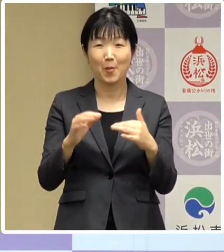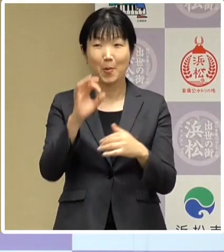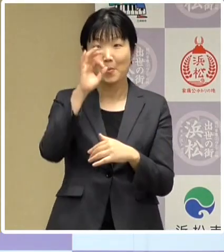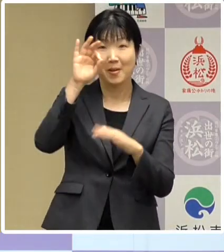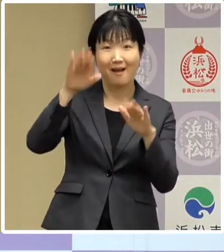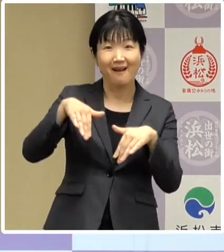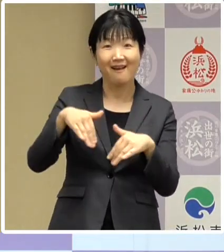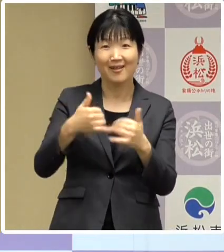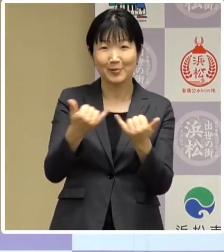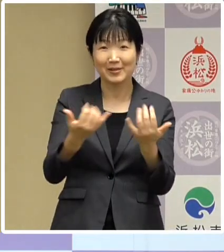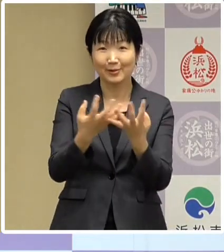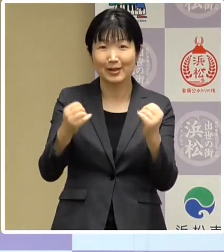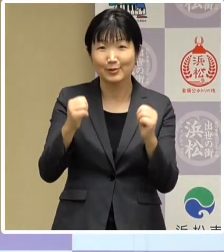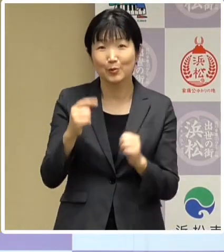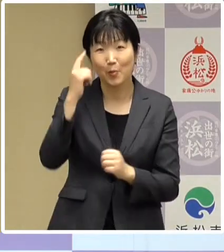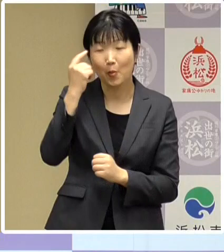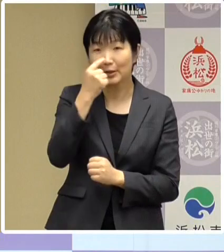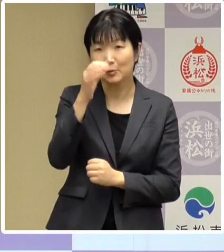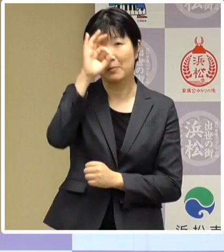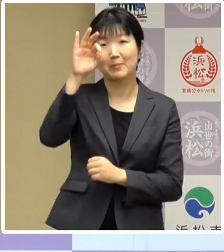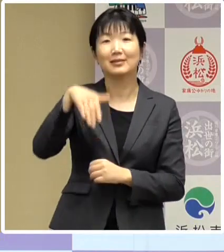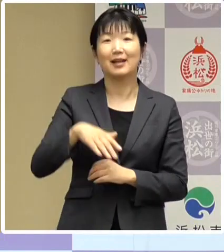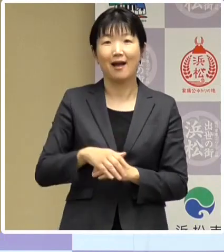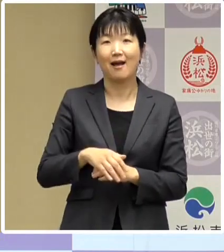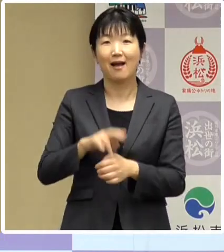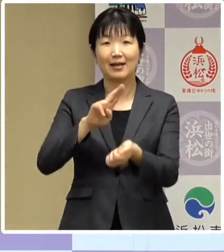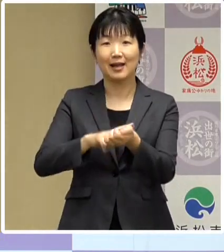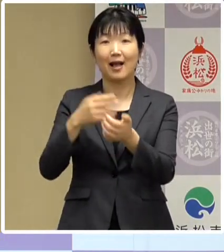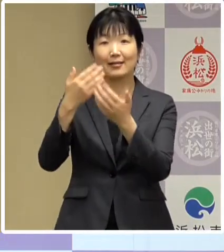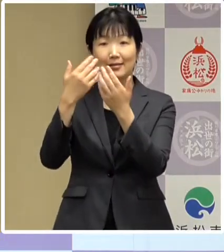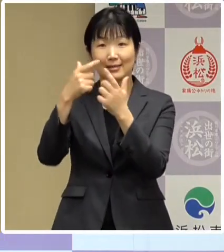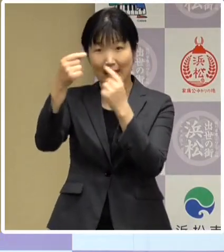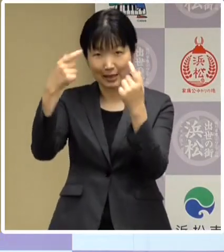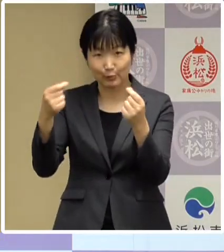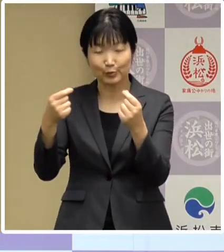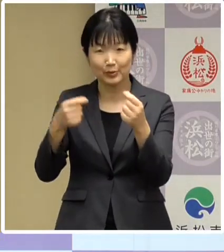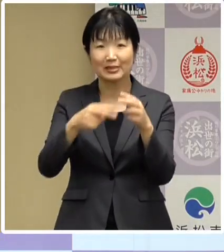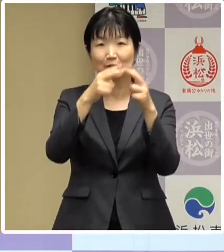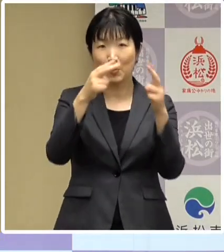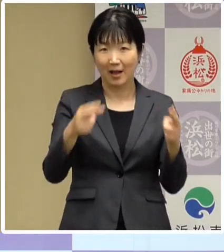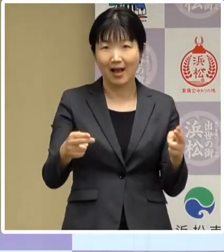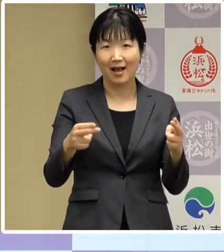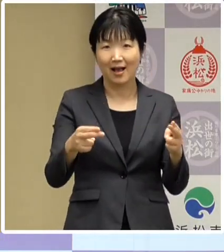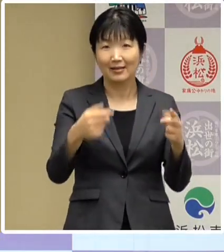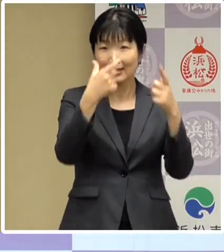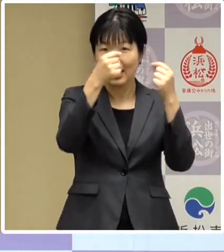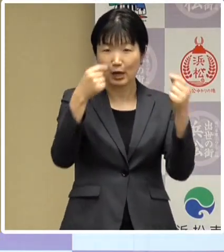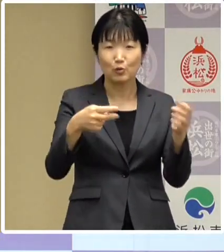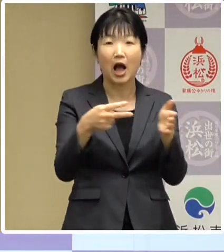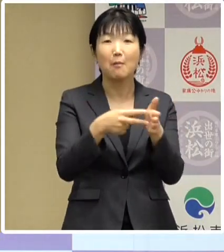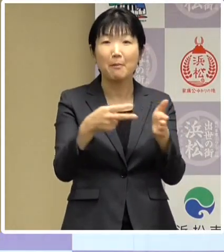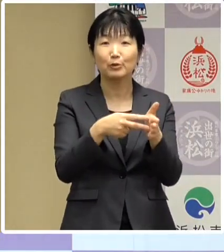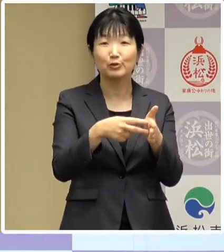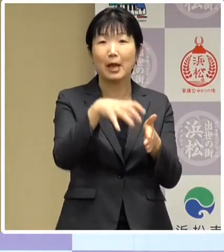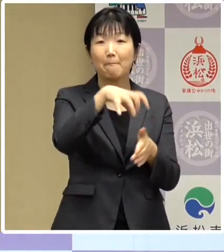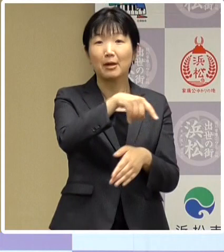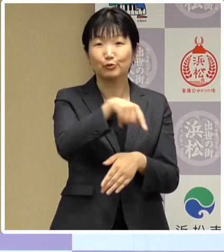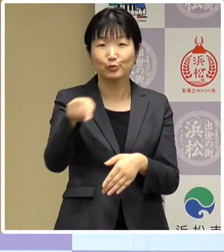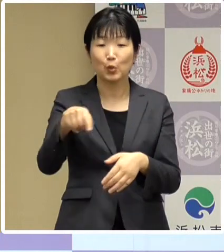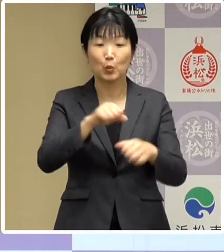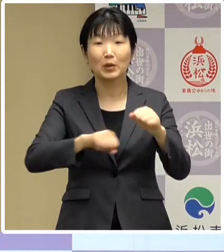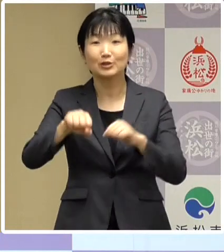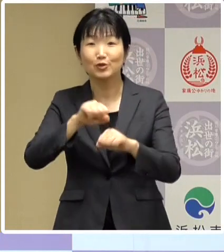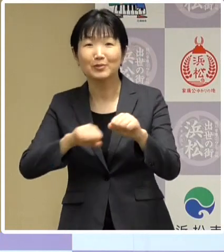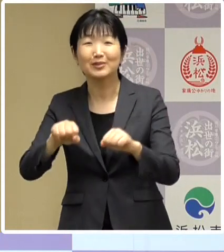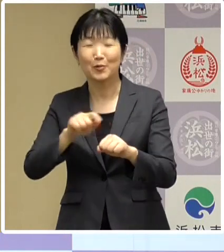も拝見させていただきまして、まあ、医大とですね、出材の浜松キャンパスの取り組みというのはその明確なです